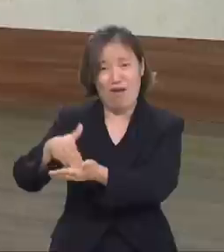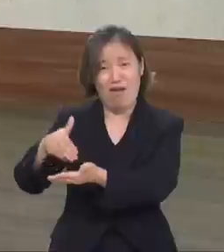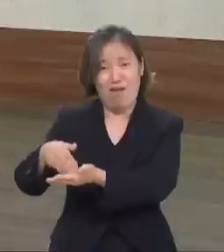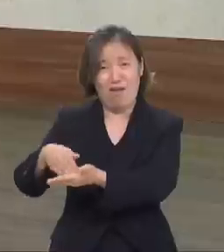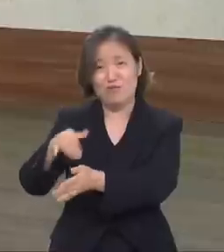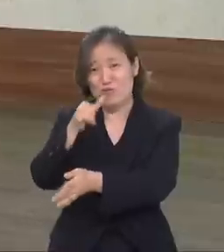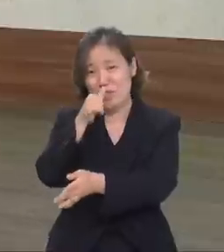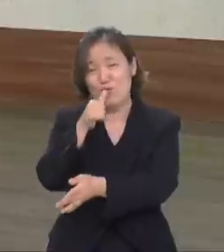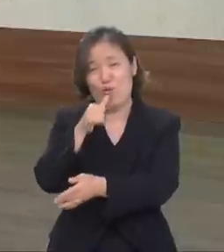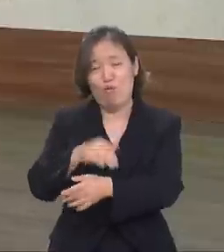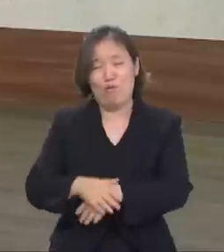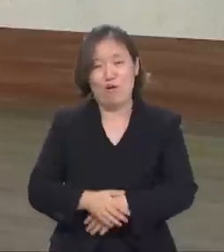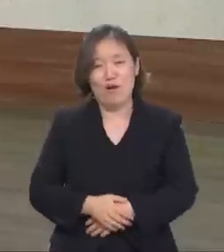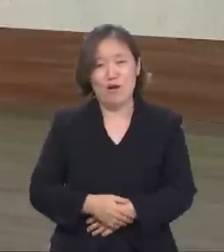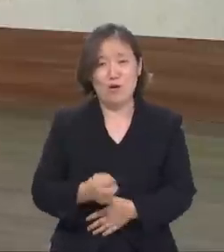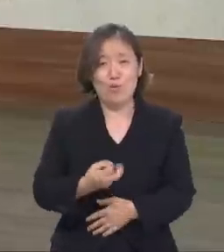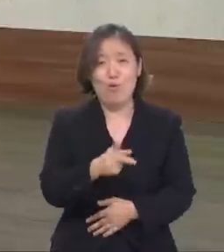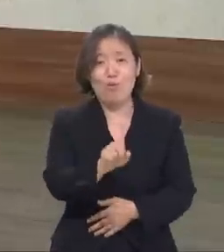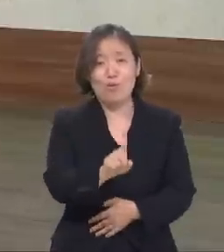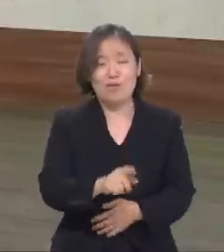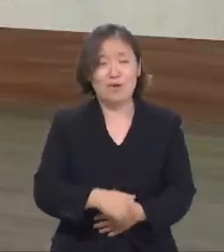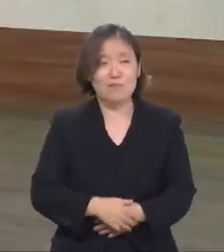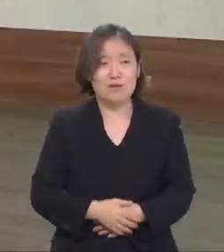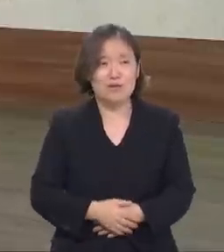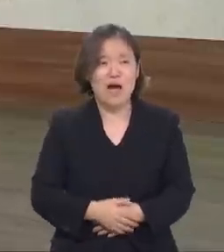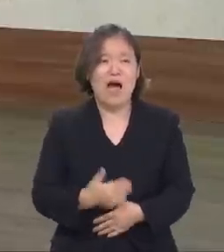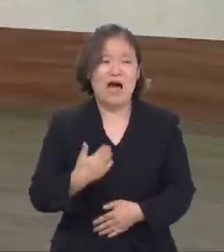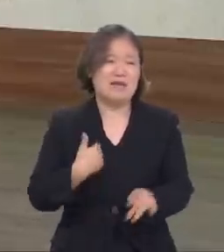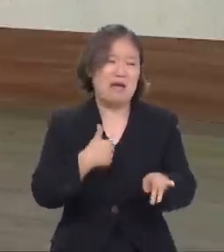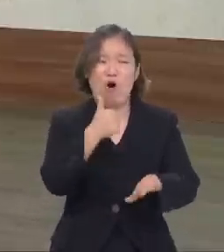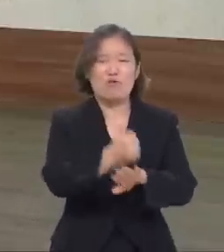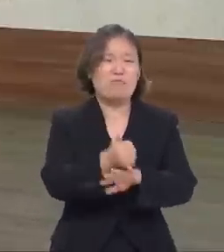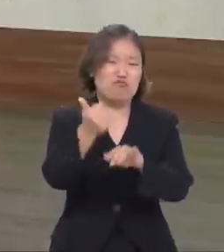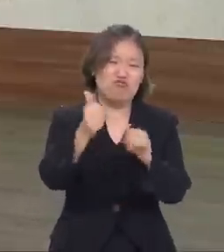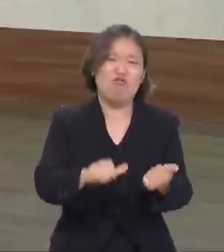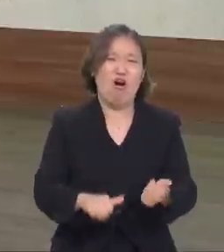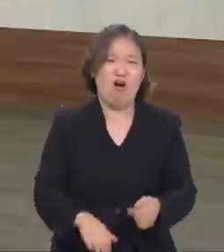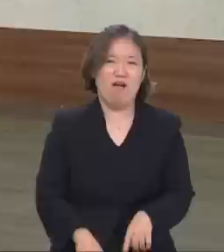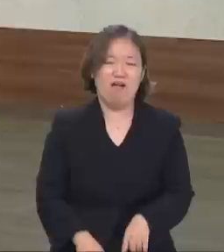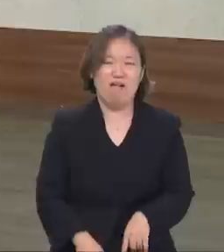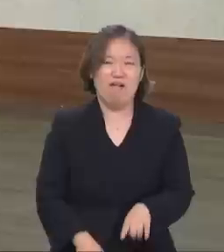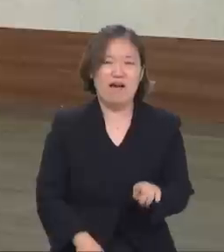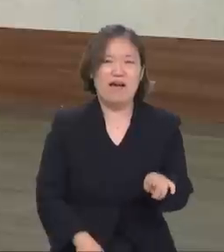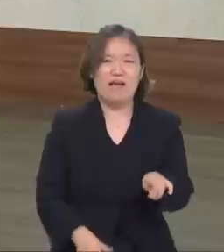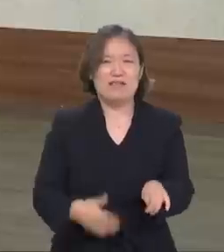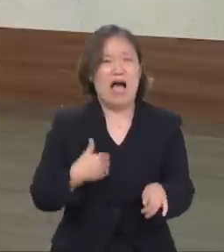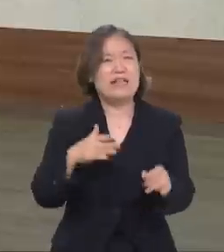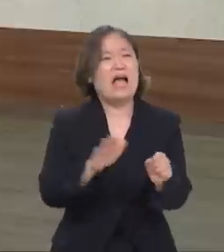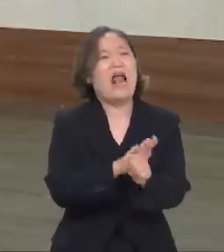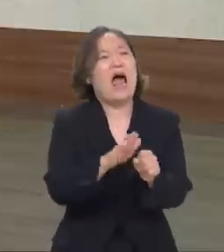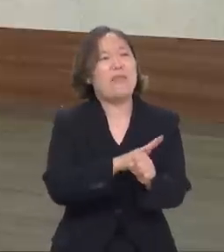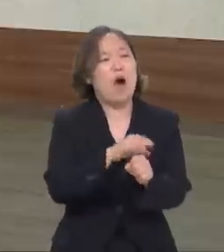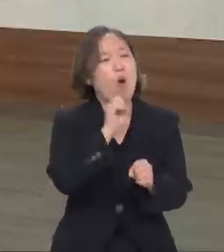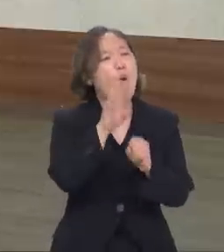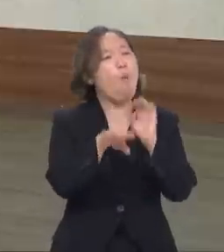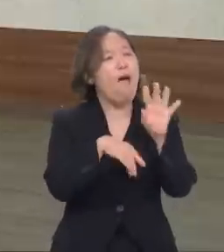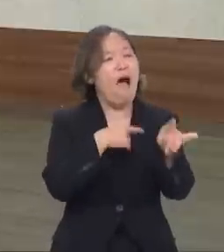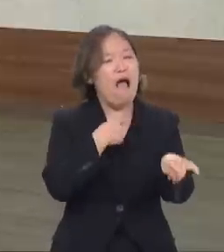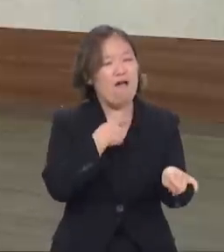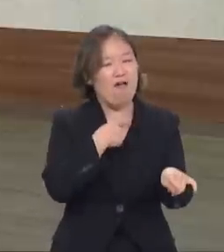후회가 있을 수도 있고 어떤 사람은 에이 어차피 이렇게 죽을 거 아 개한테 사랑한다고